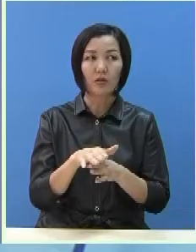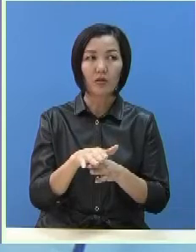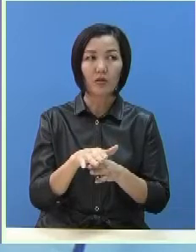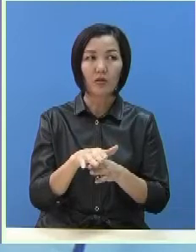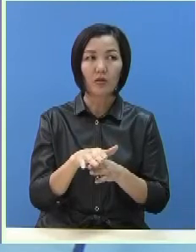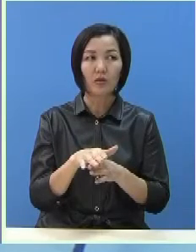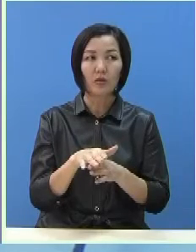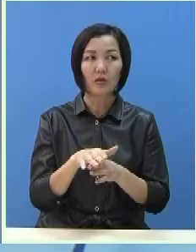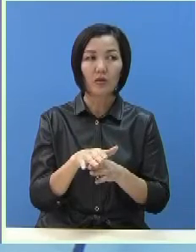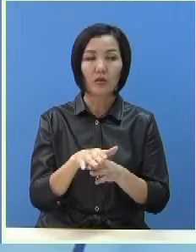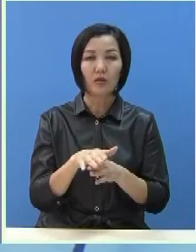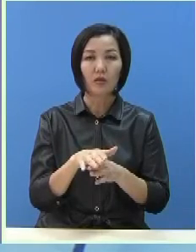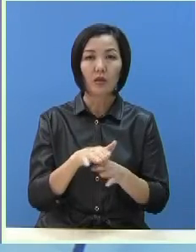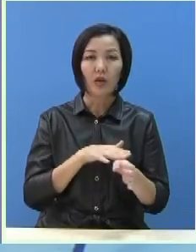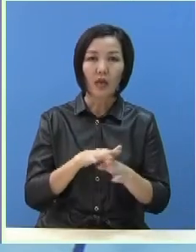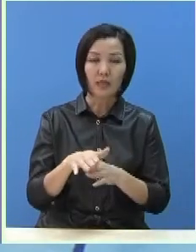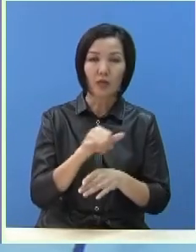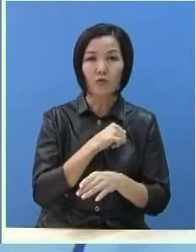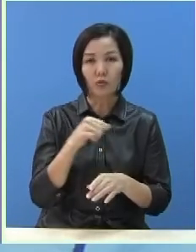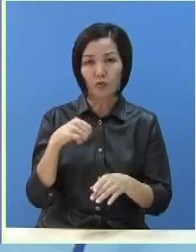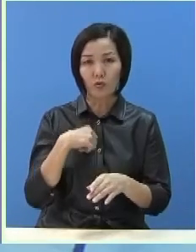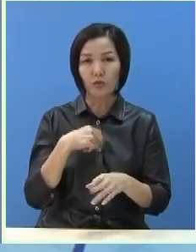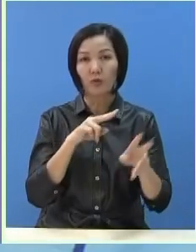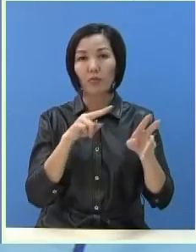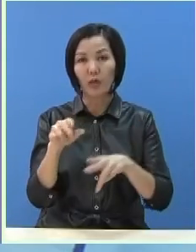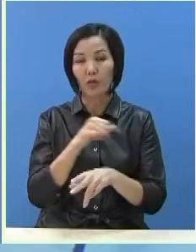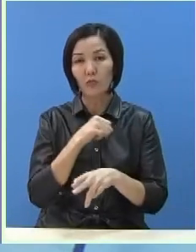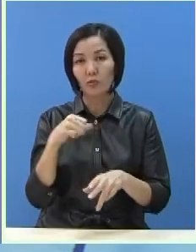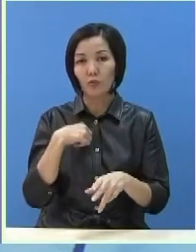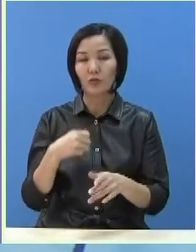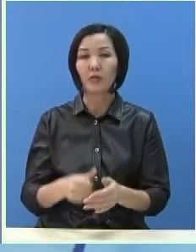тапсырады. Әрбір атқарушы орган, бақылаушы да өзі.